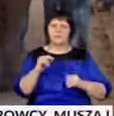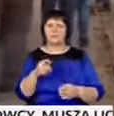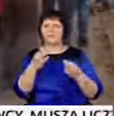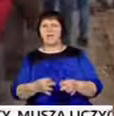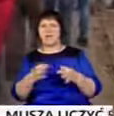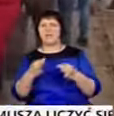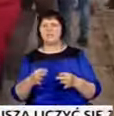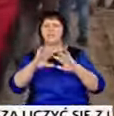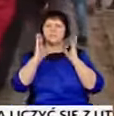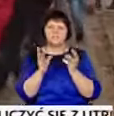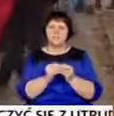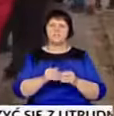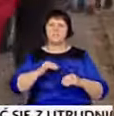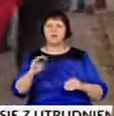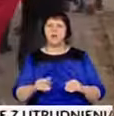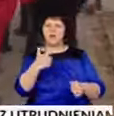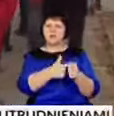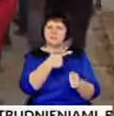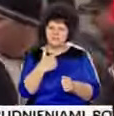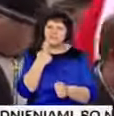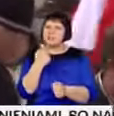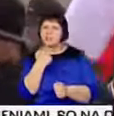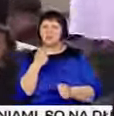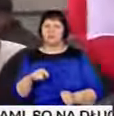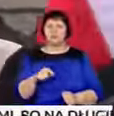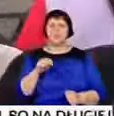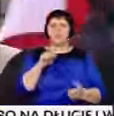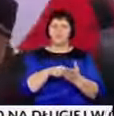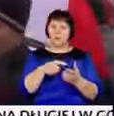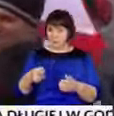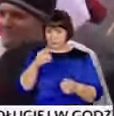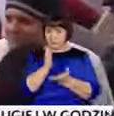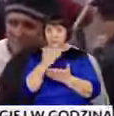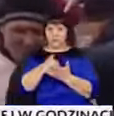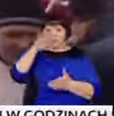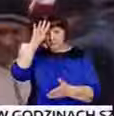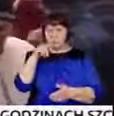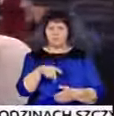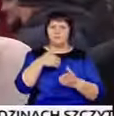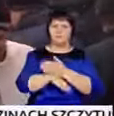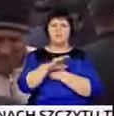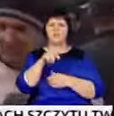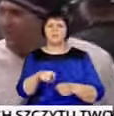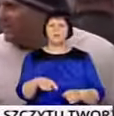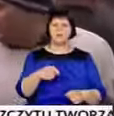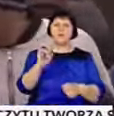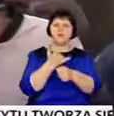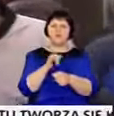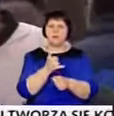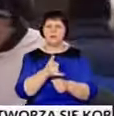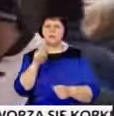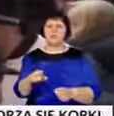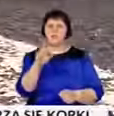w tej chwili wszystko idzie po linii tej 20-groszowej. Rolnicy z Łódzkiego ponownie wyjdą na ulicę w najbliższy piątek, tym